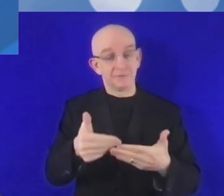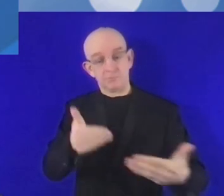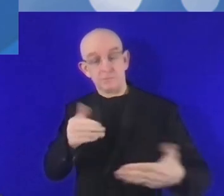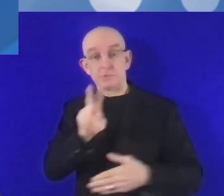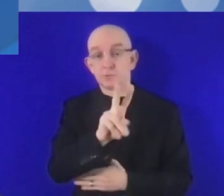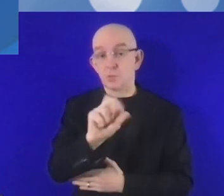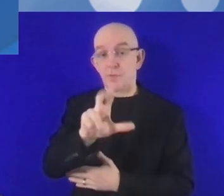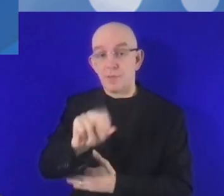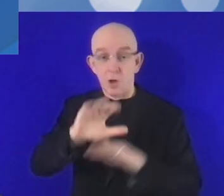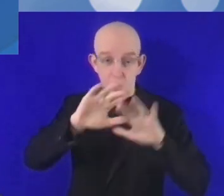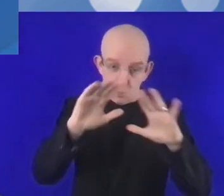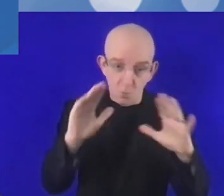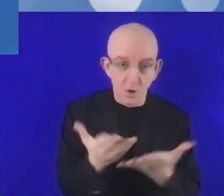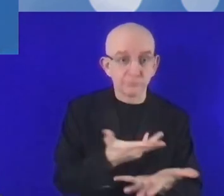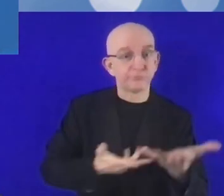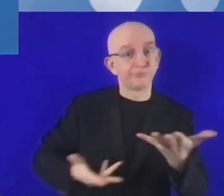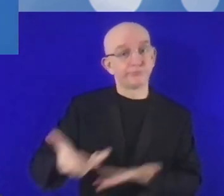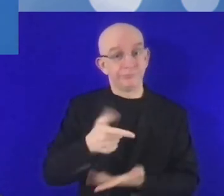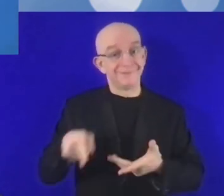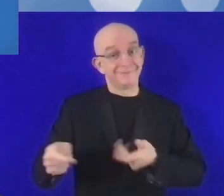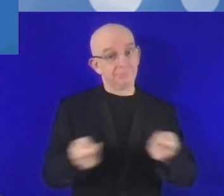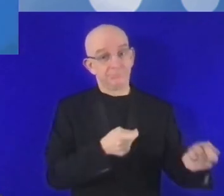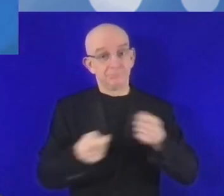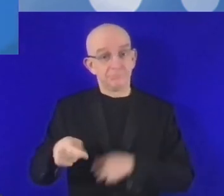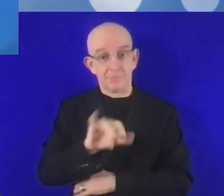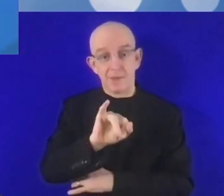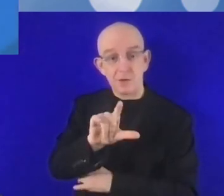这次大会，我们可以创造一个